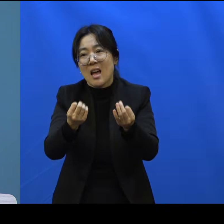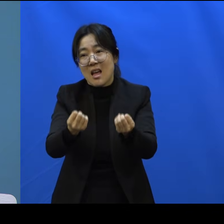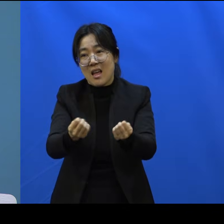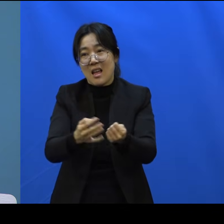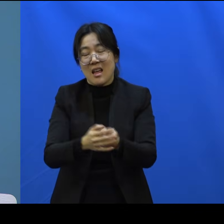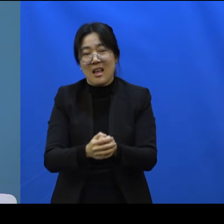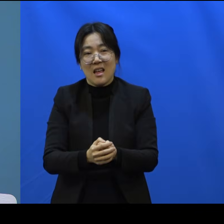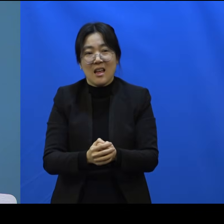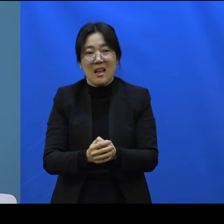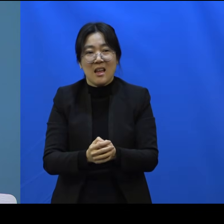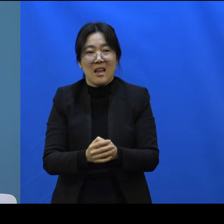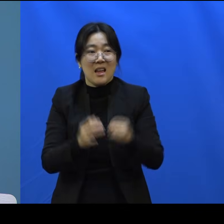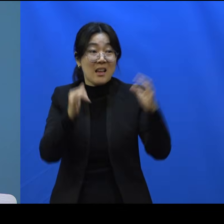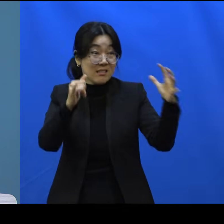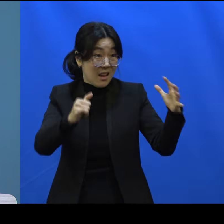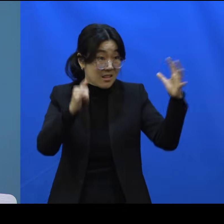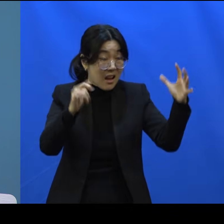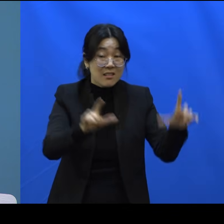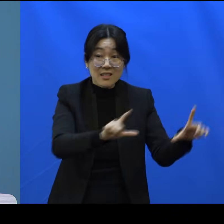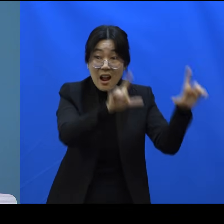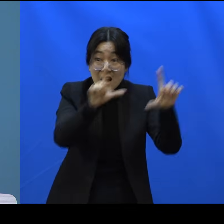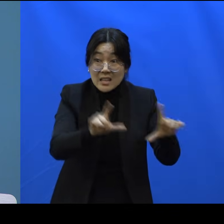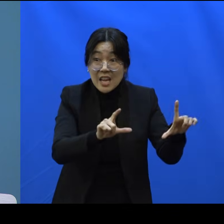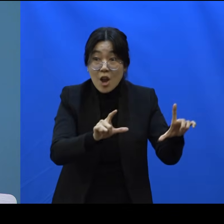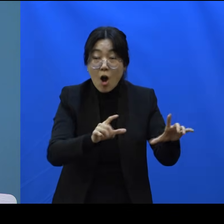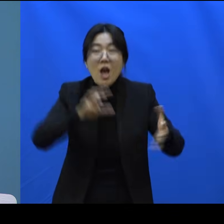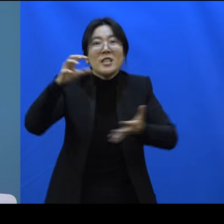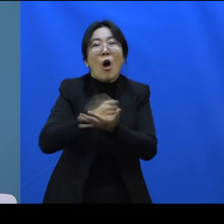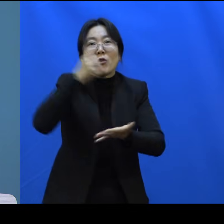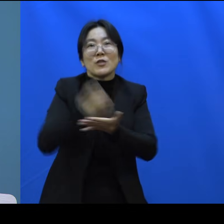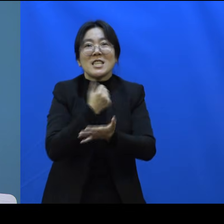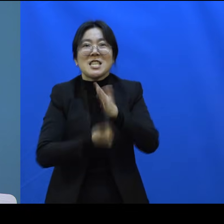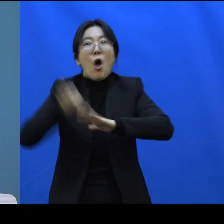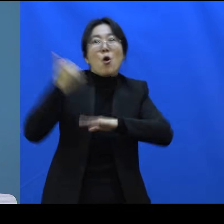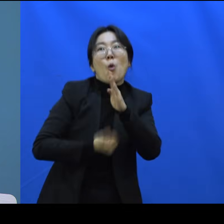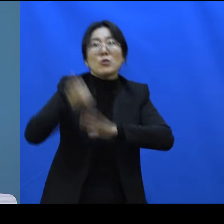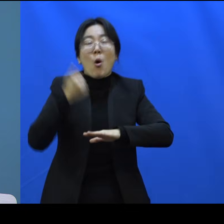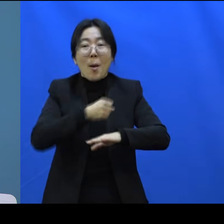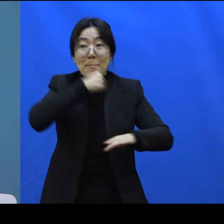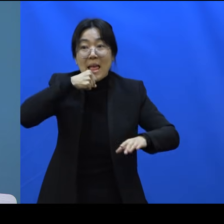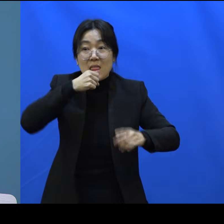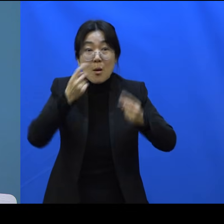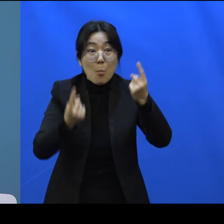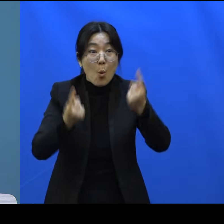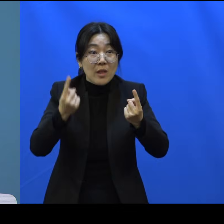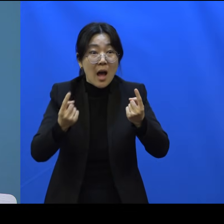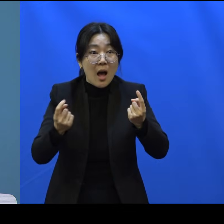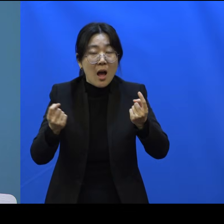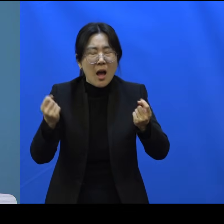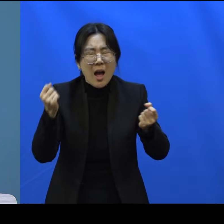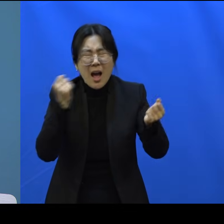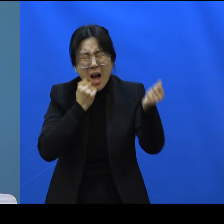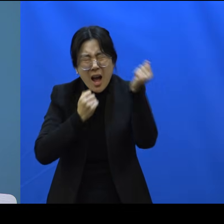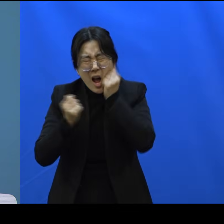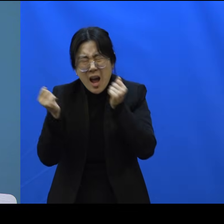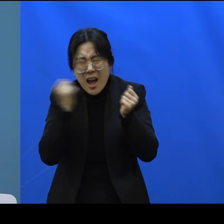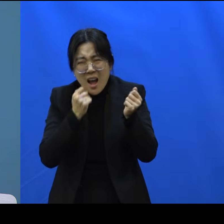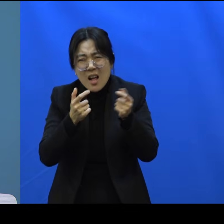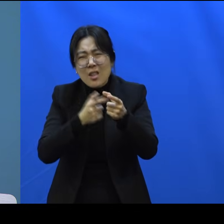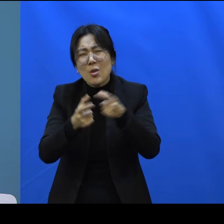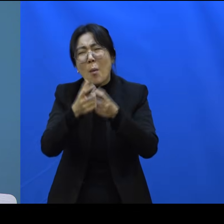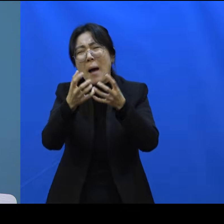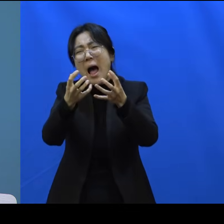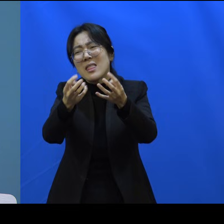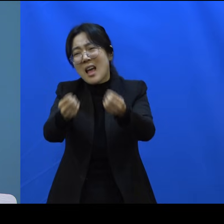여러분, 실제적으로 세상에서 사람들이 맛보는 것은 성취보다 실패입니다. 성공을 한 사람도 엄청난 실패를 많이 한